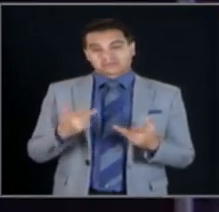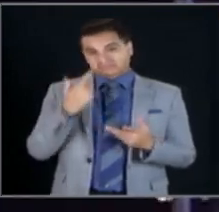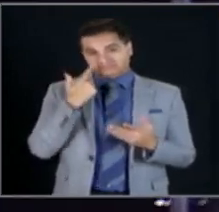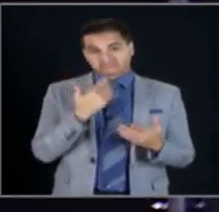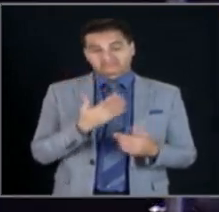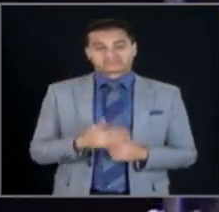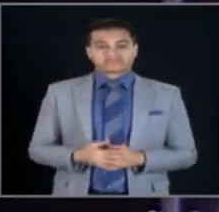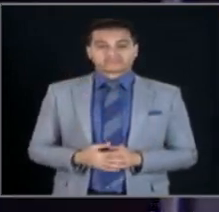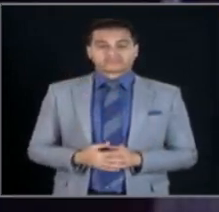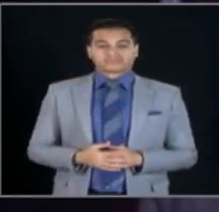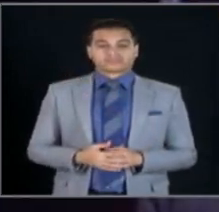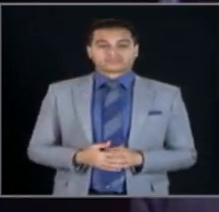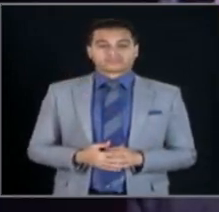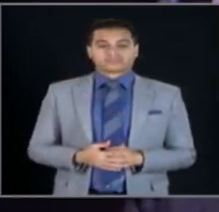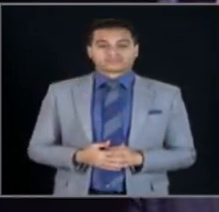ايه